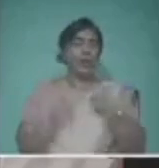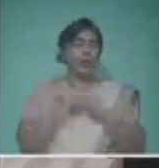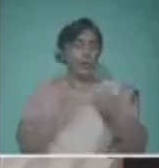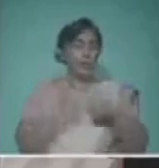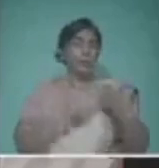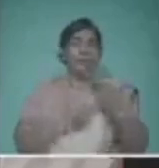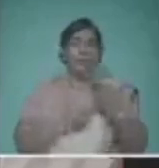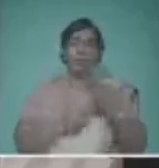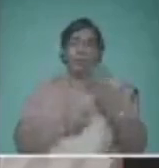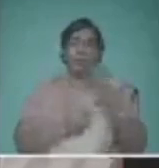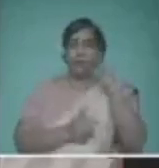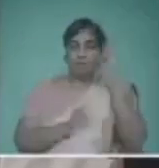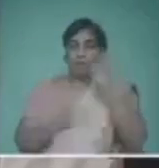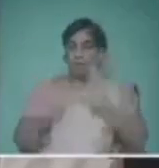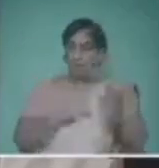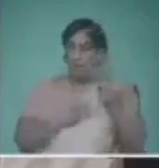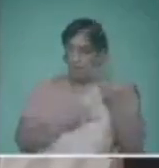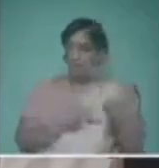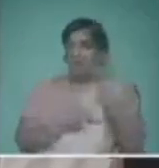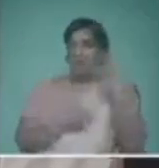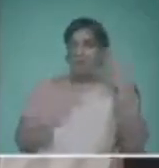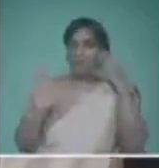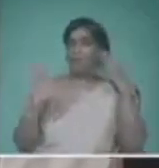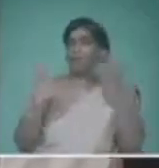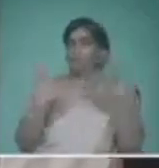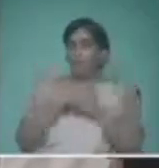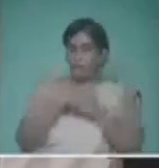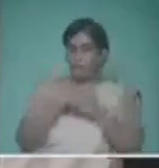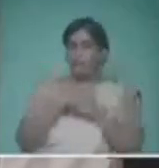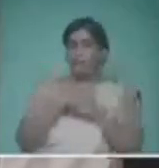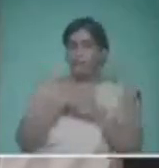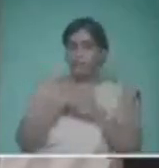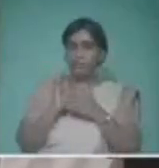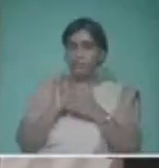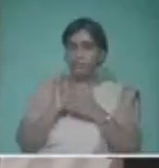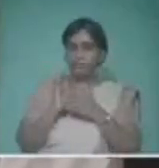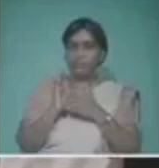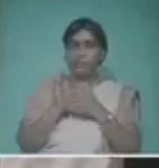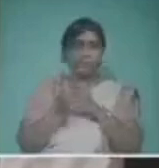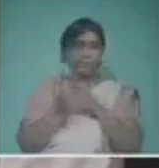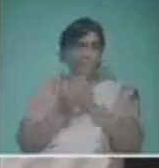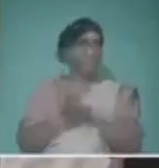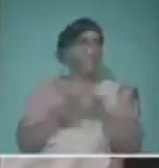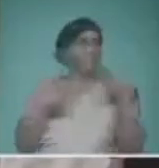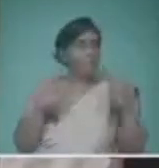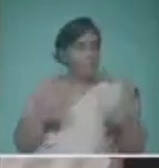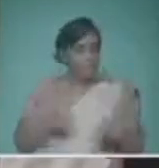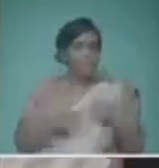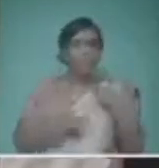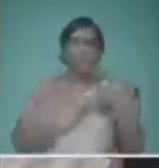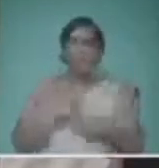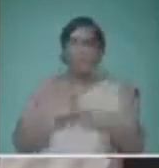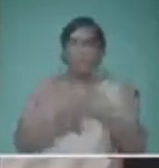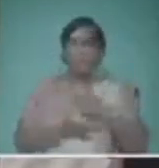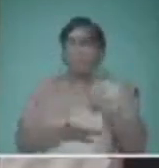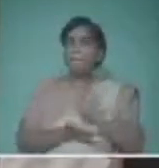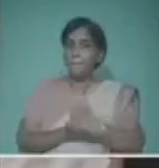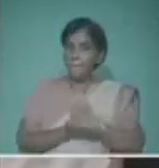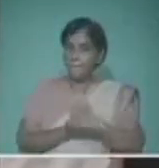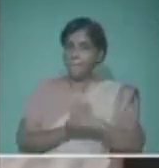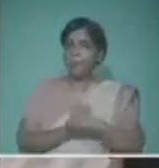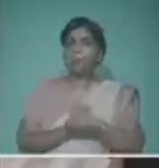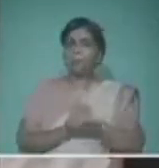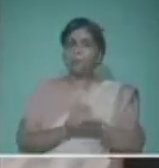කළමනාකාරිය කිරීම කෙරෙහි විශේෂ අවධානයක් යොමු කරමින් දැනට ශ්‍රී ලංකා මහා බැංකුව